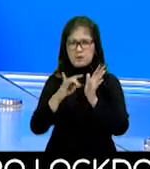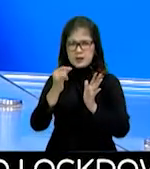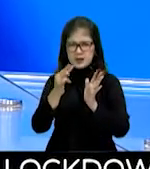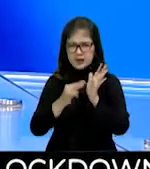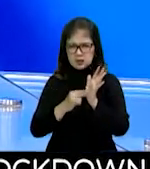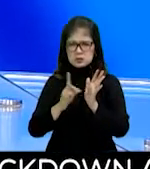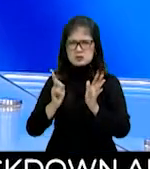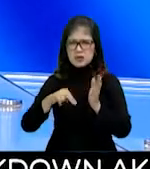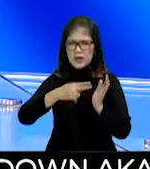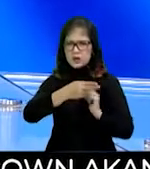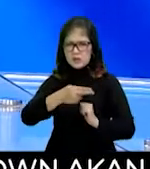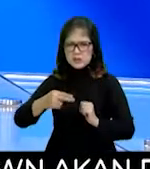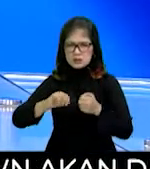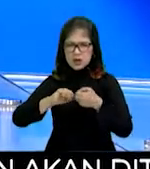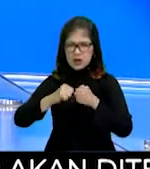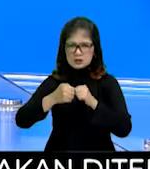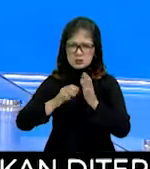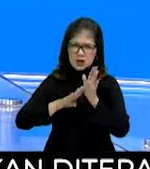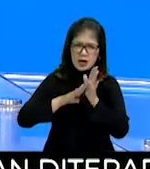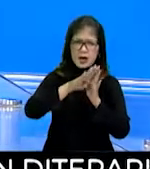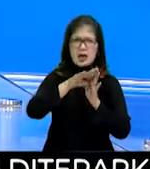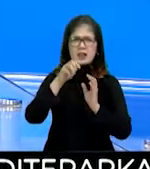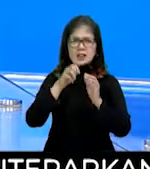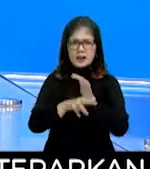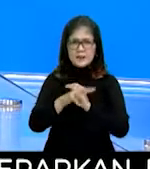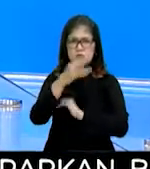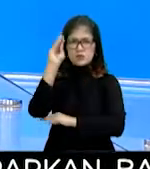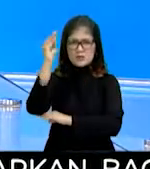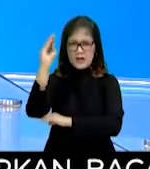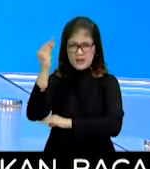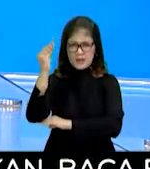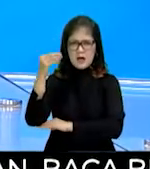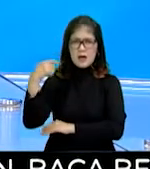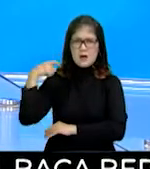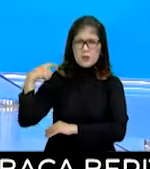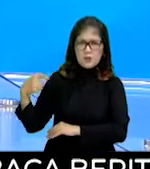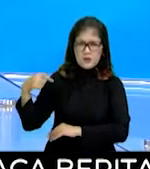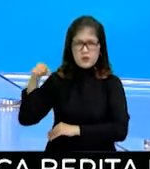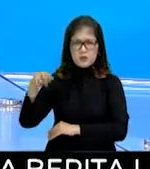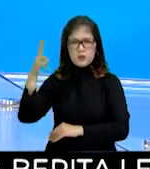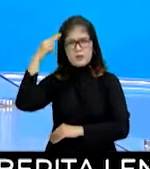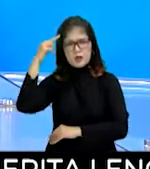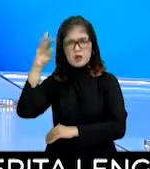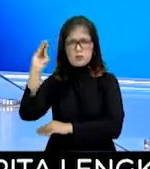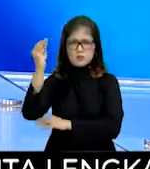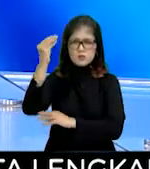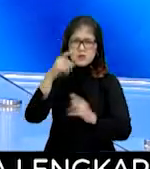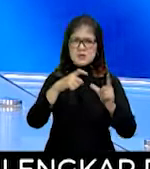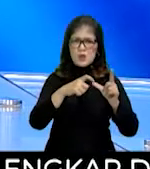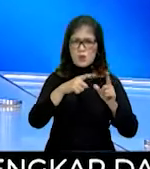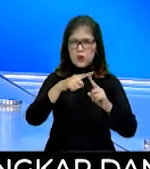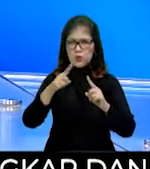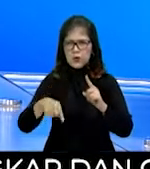di Indonesia, termasuk wilayah Ibu Kota Jakarta. Pemprov bersama dengan pemerintah pusat Satgas Penanganan COVID-19